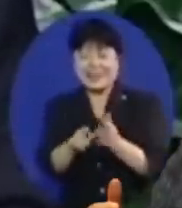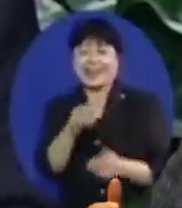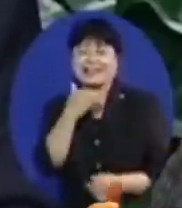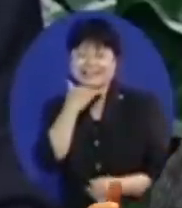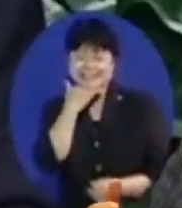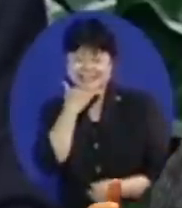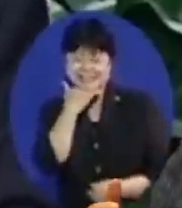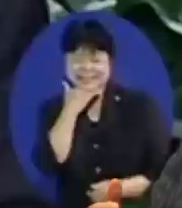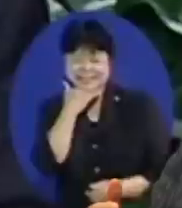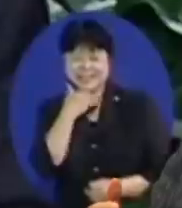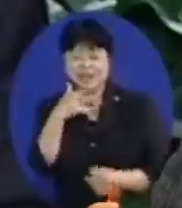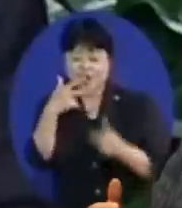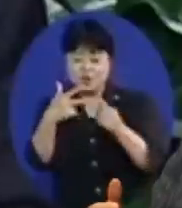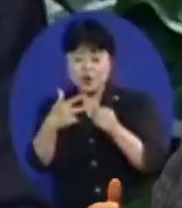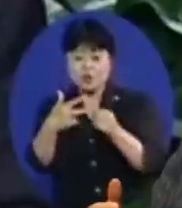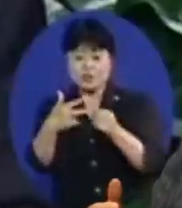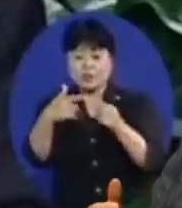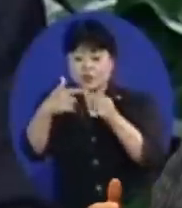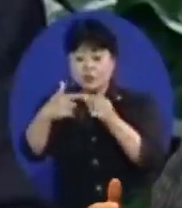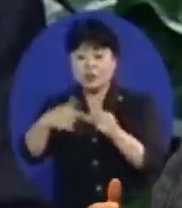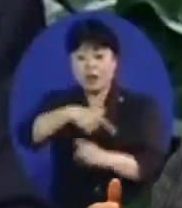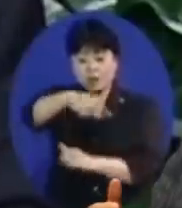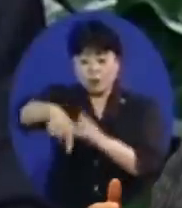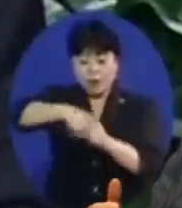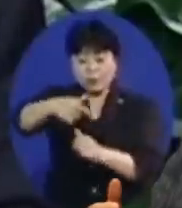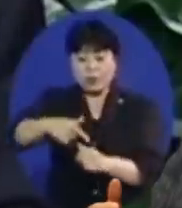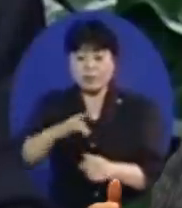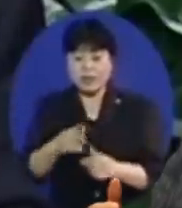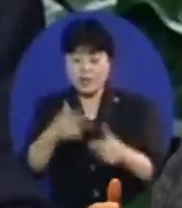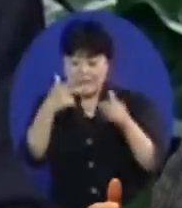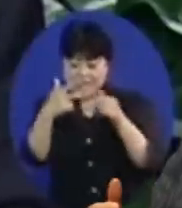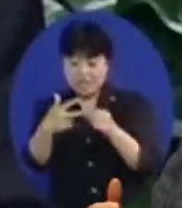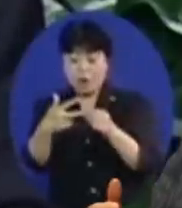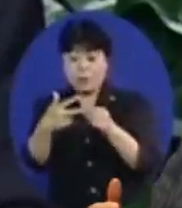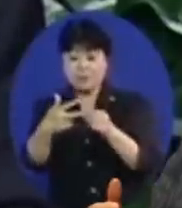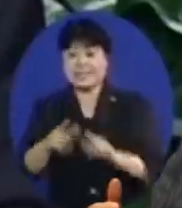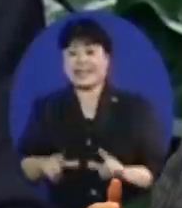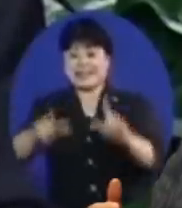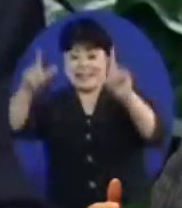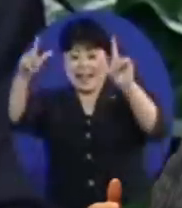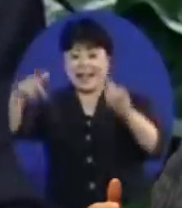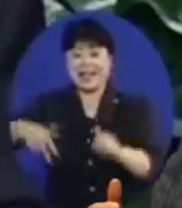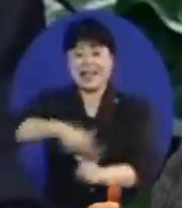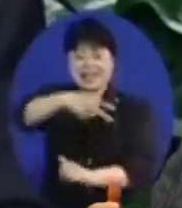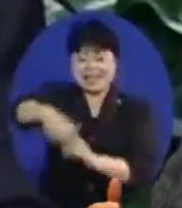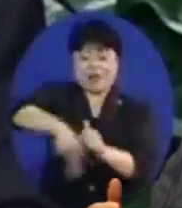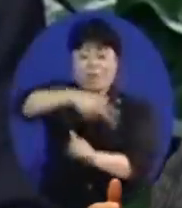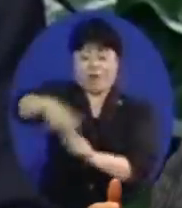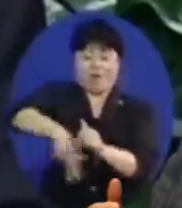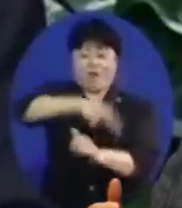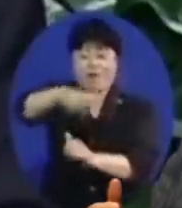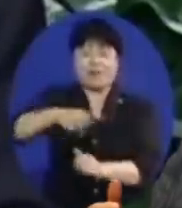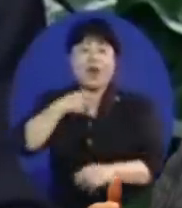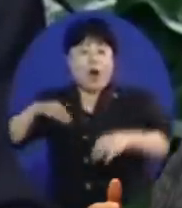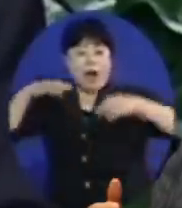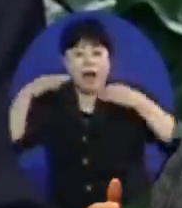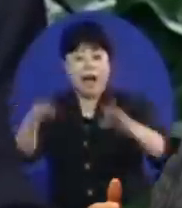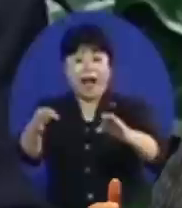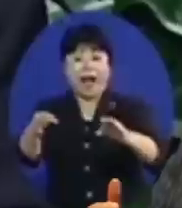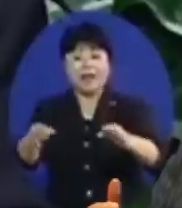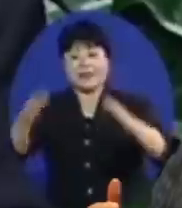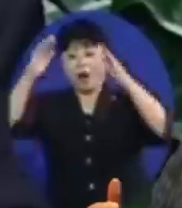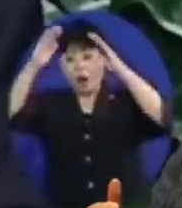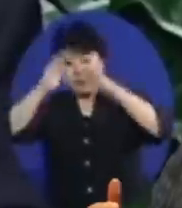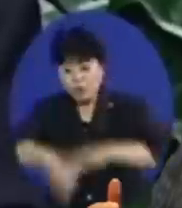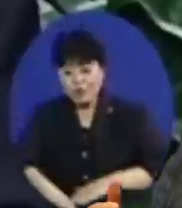기다리면서 여섯째 돌아도 안 무너졌습니다. 일곱째 날에 일곱 번째 돌로 호함을 치니까 성이 무너지고